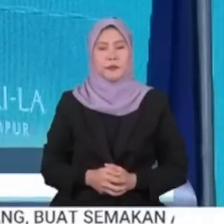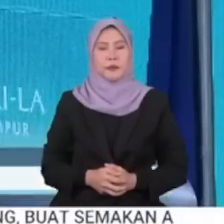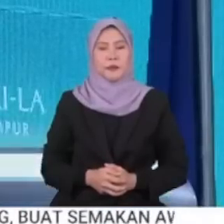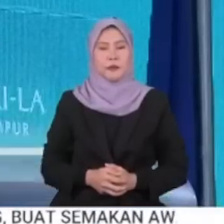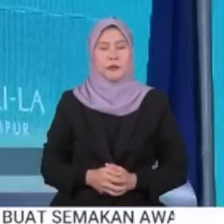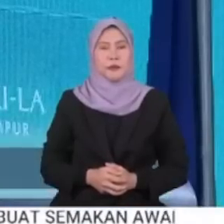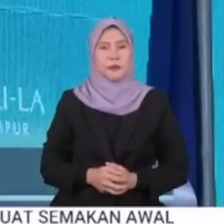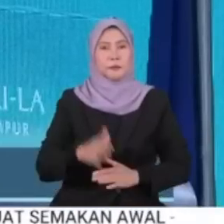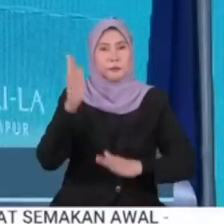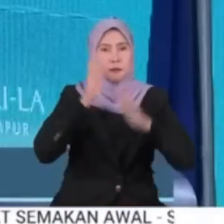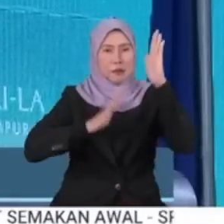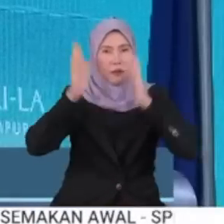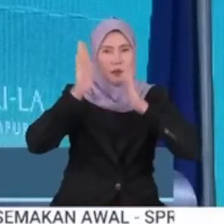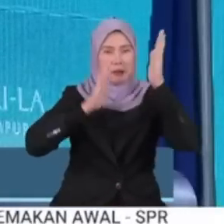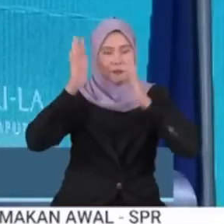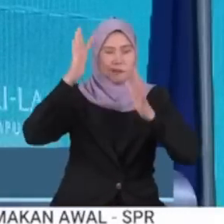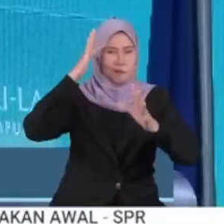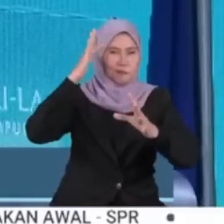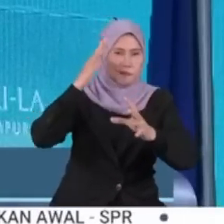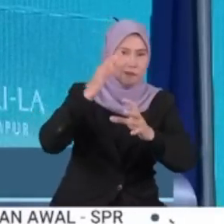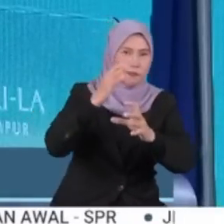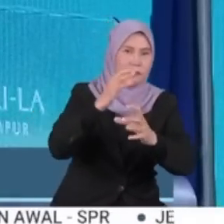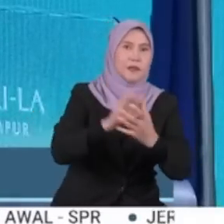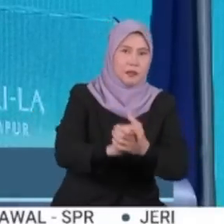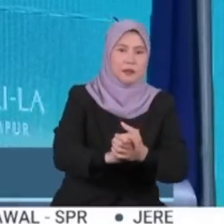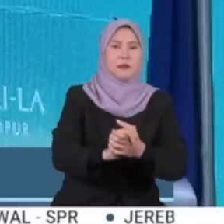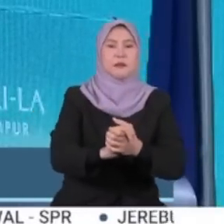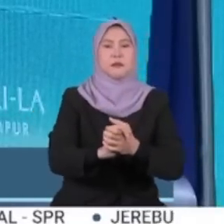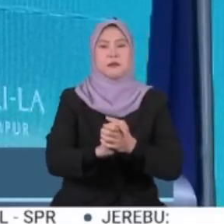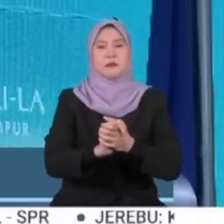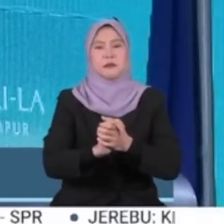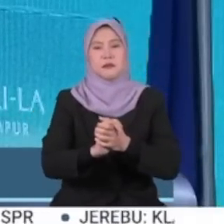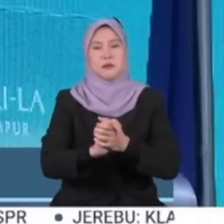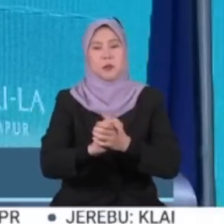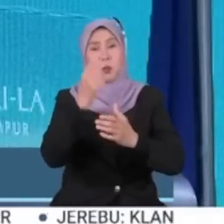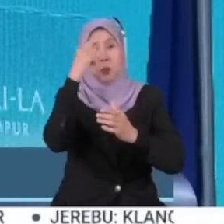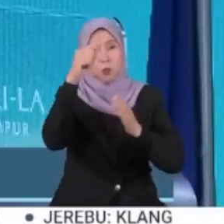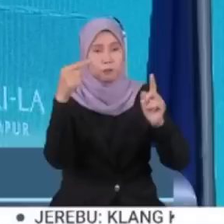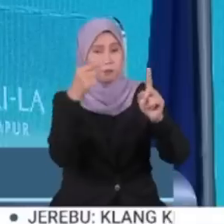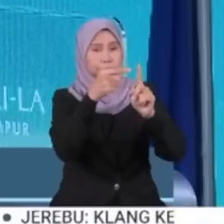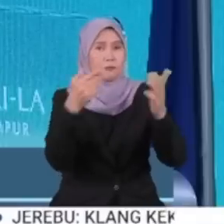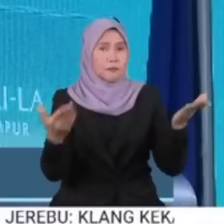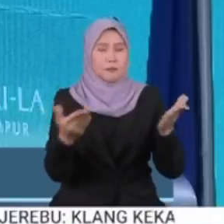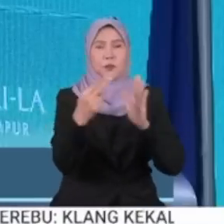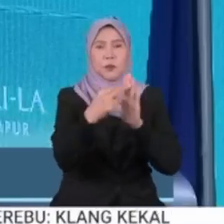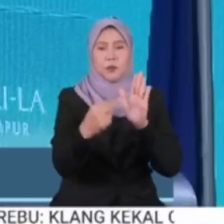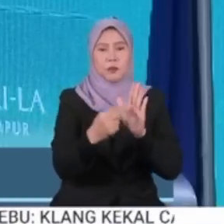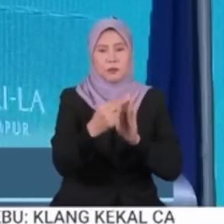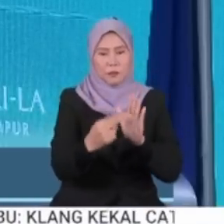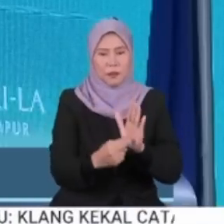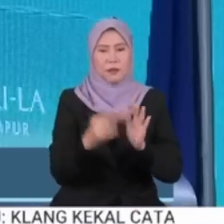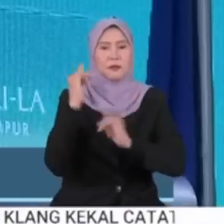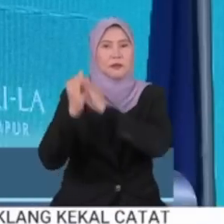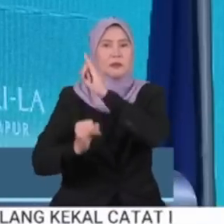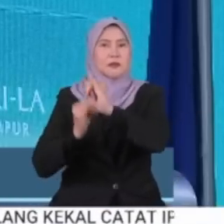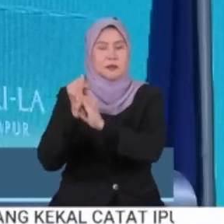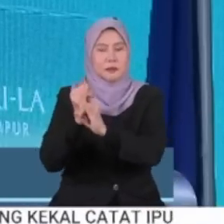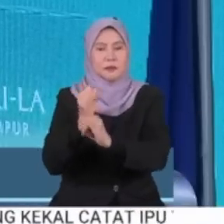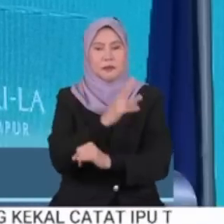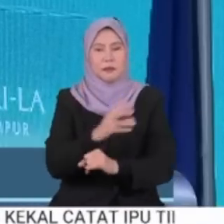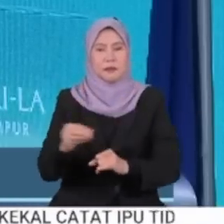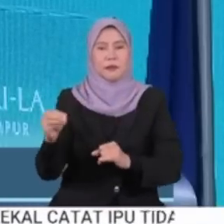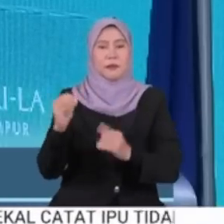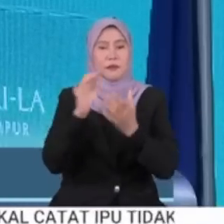Malaysia believes in upholding international law. In fact, our security and prosperity is predicated on